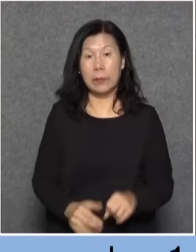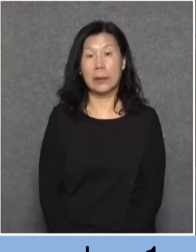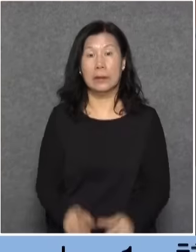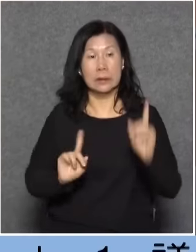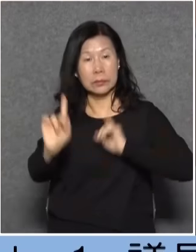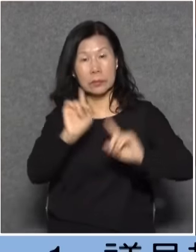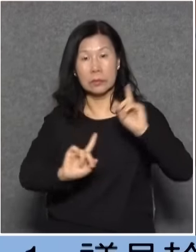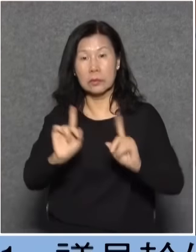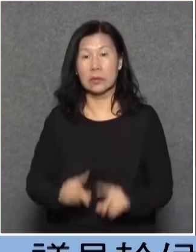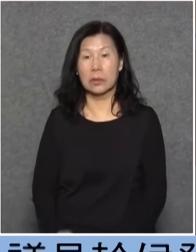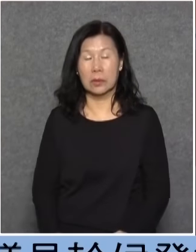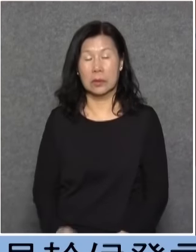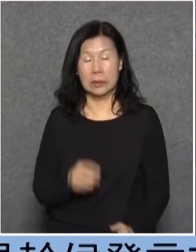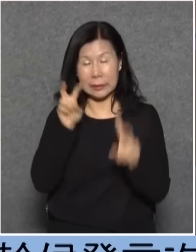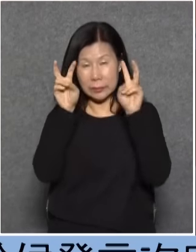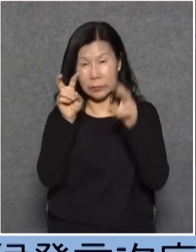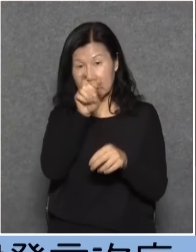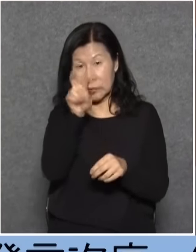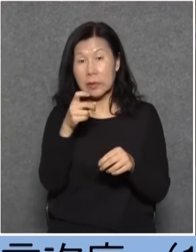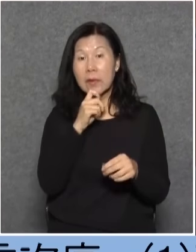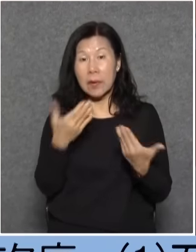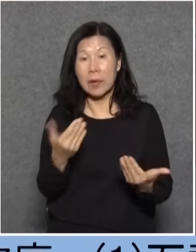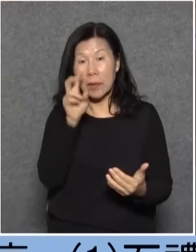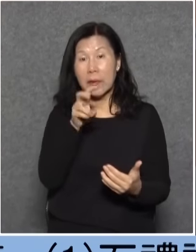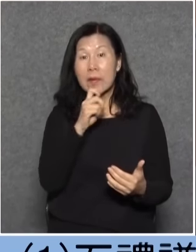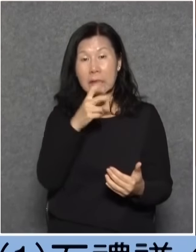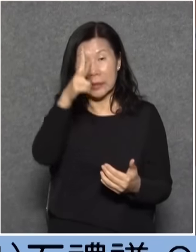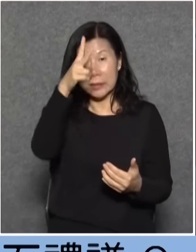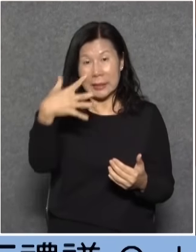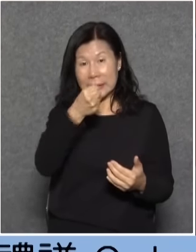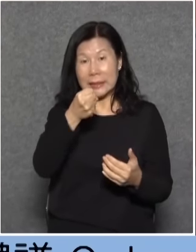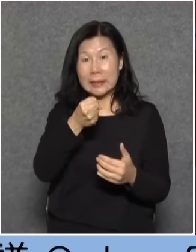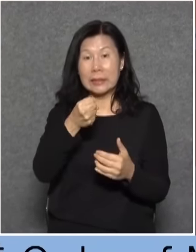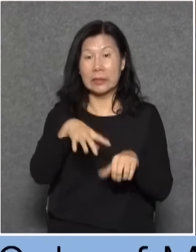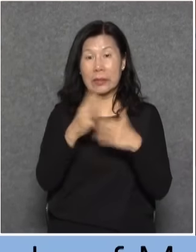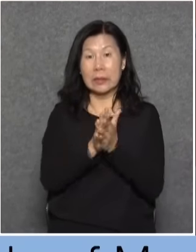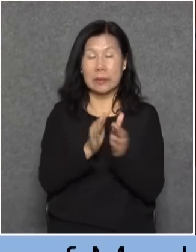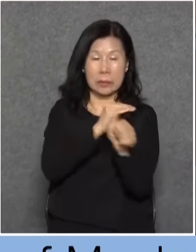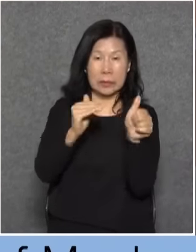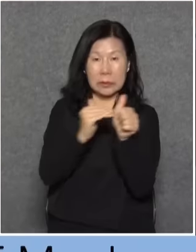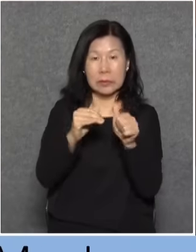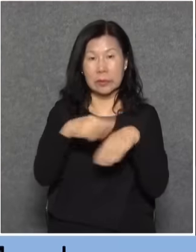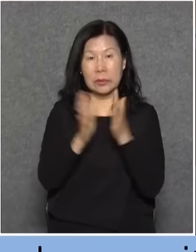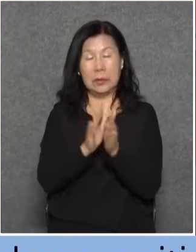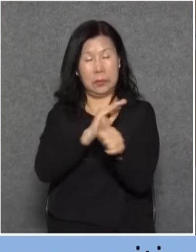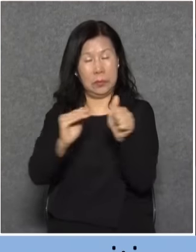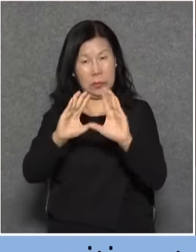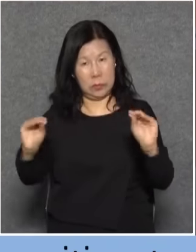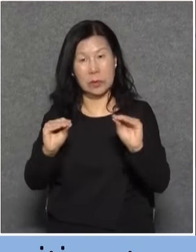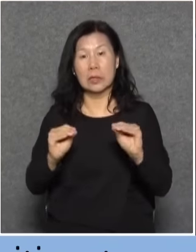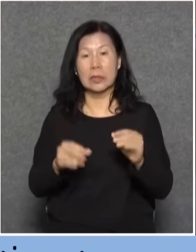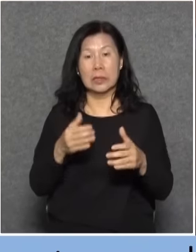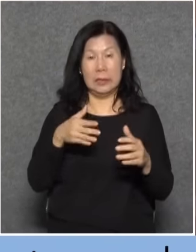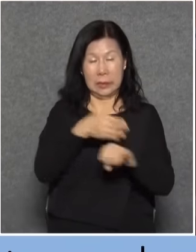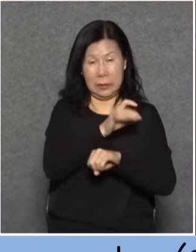由，不是只是着眼于免于政权的卡压和宰制的消极自由，是要争取社